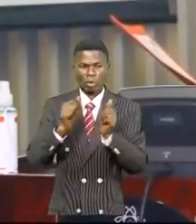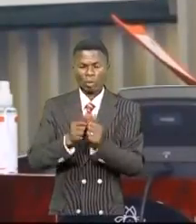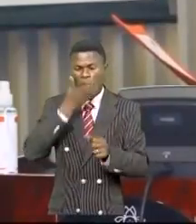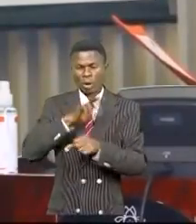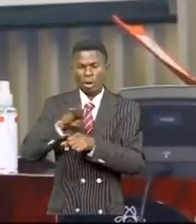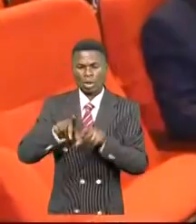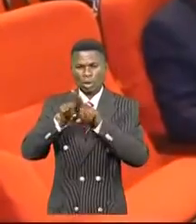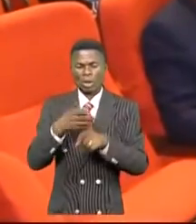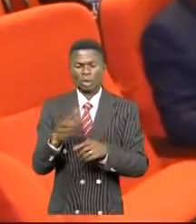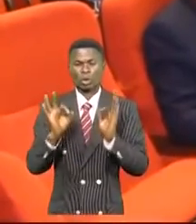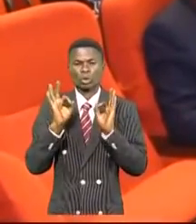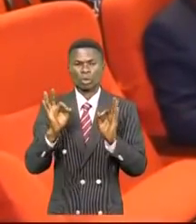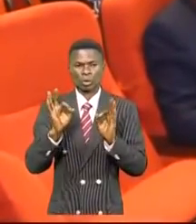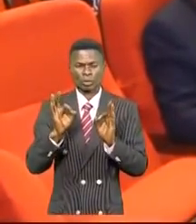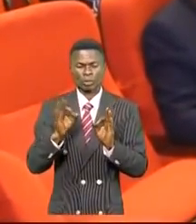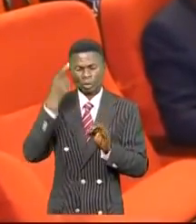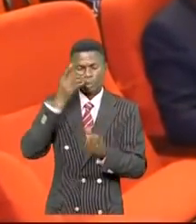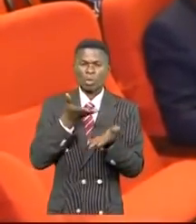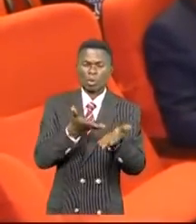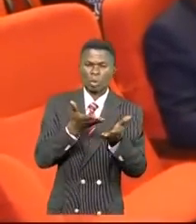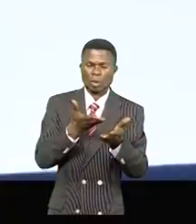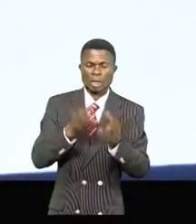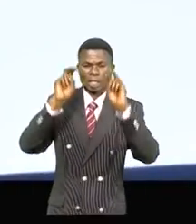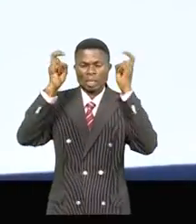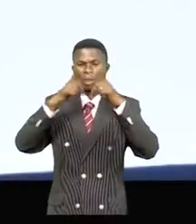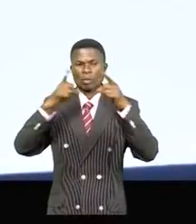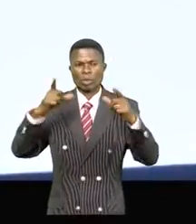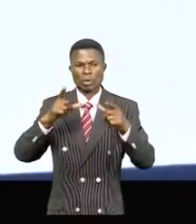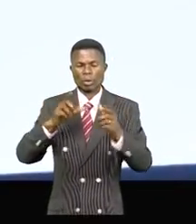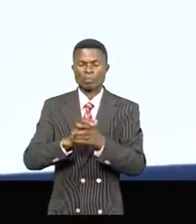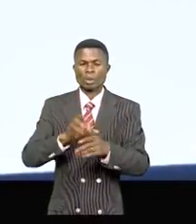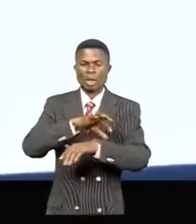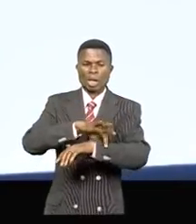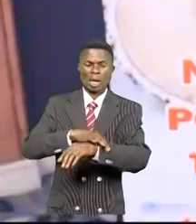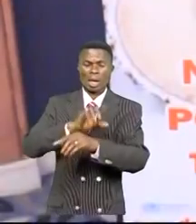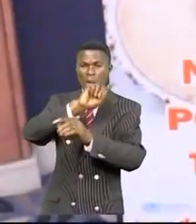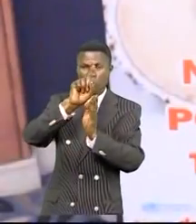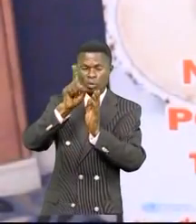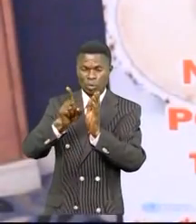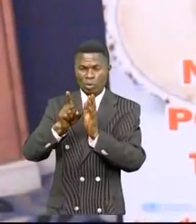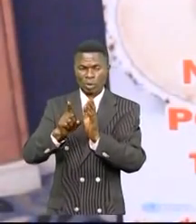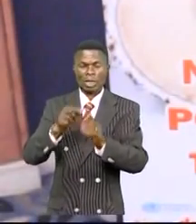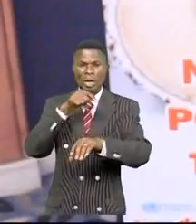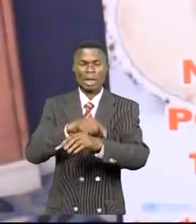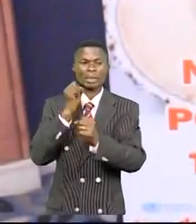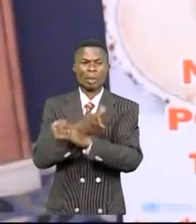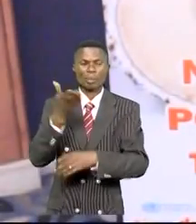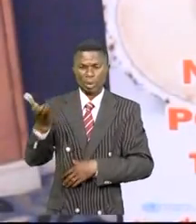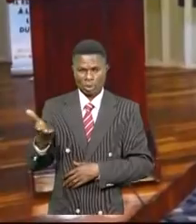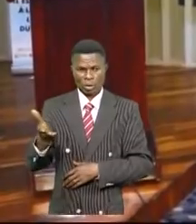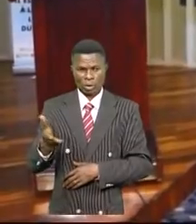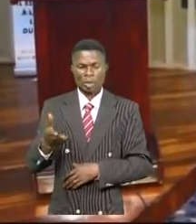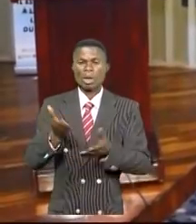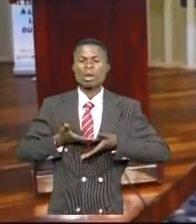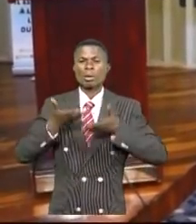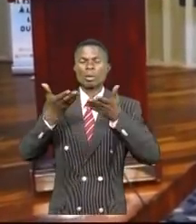COVID-19 et innovation. Ce, pour étayer les grands thèmes, l'horloge tourne. Interpréter Ngonga et Betty en vue de